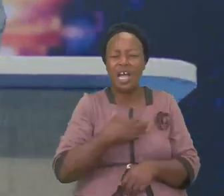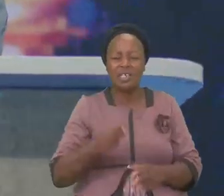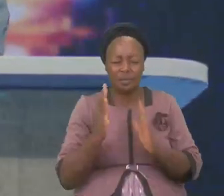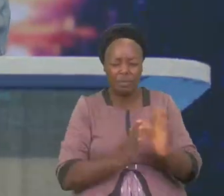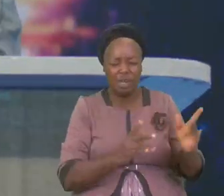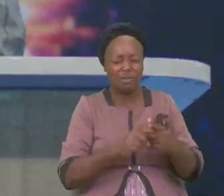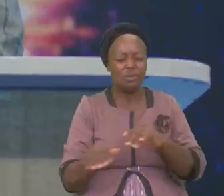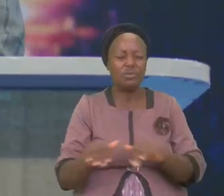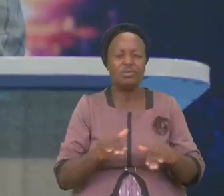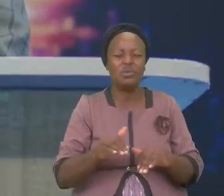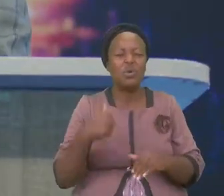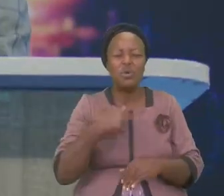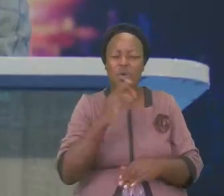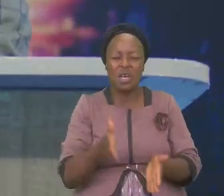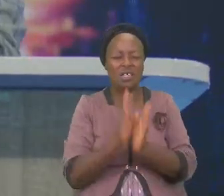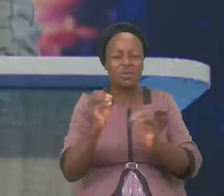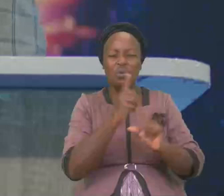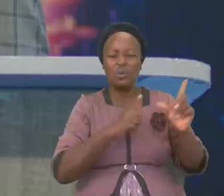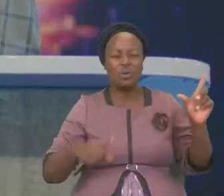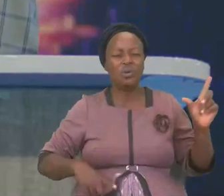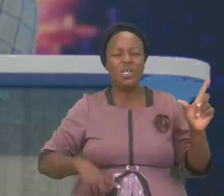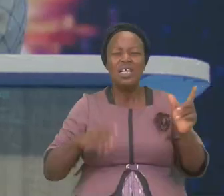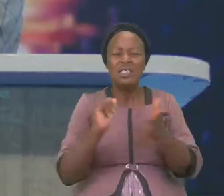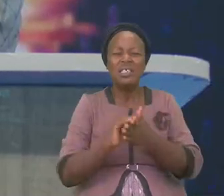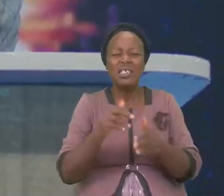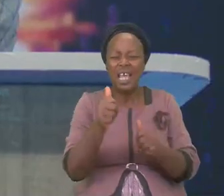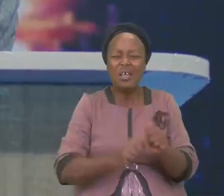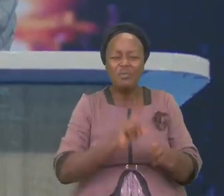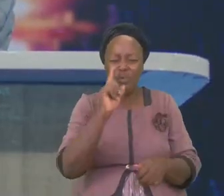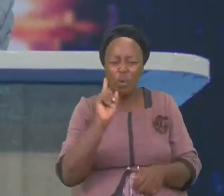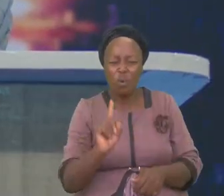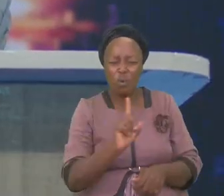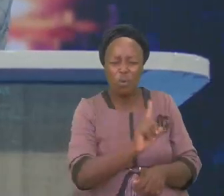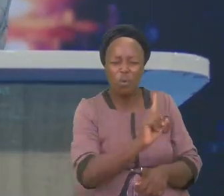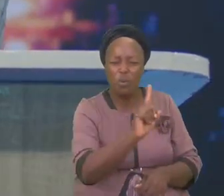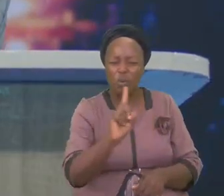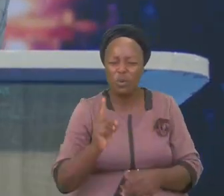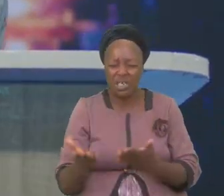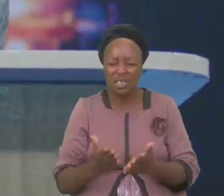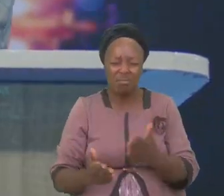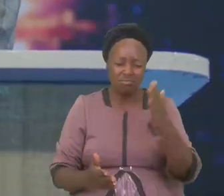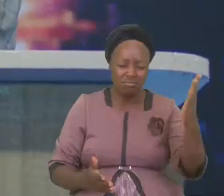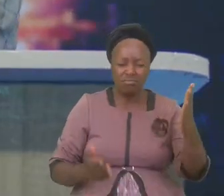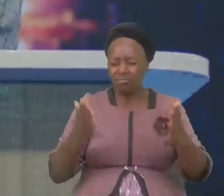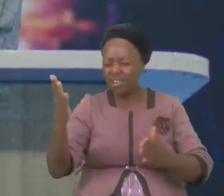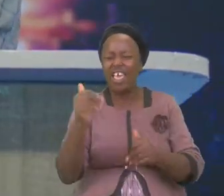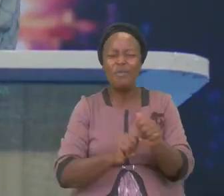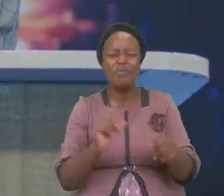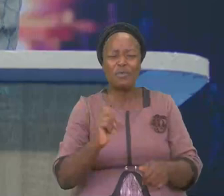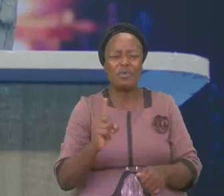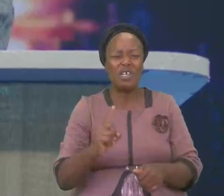tu as planifié faire. Nous demandons, Seigneur, que chacun ici, là-bas,